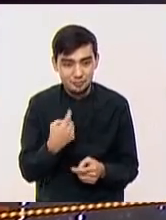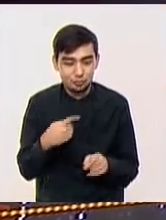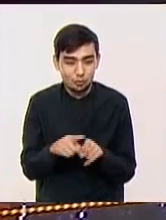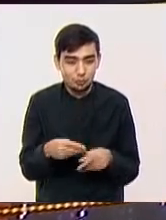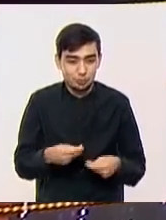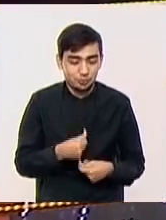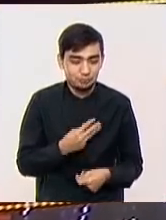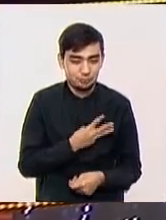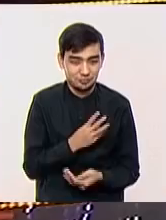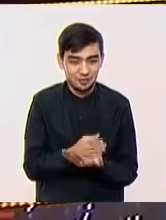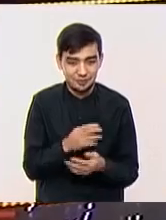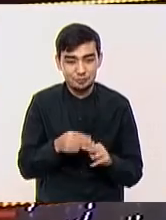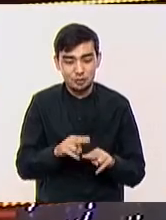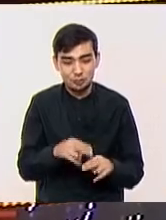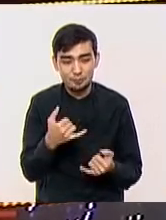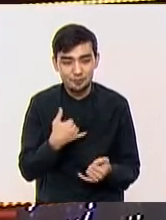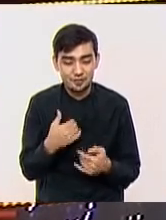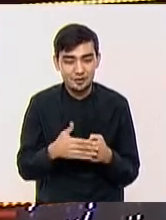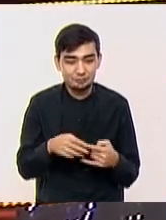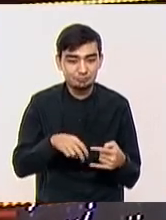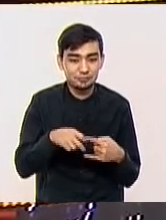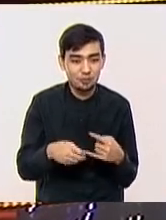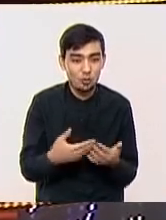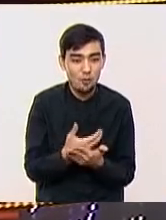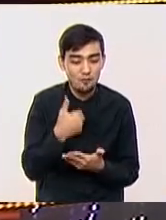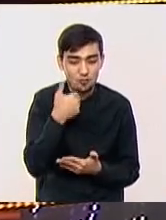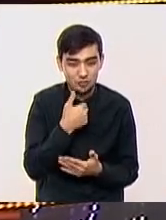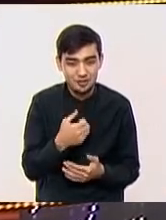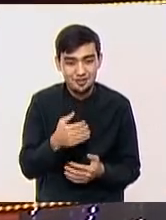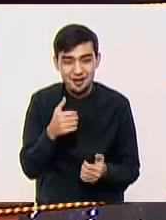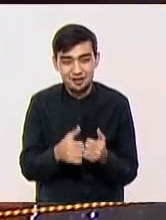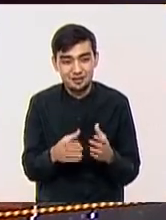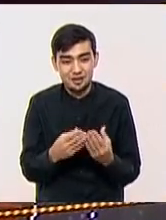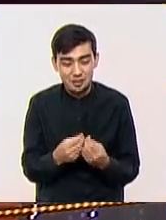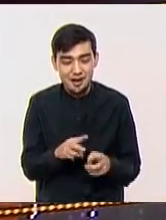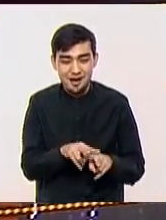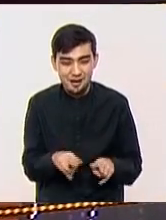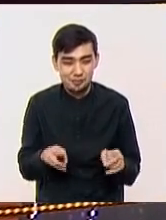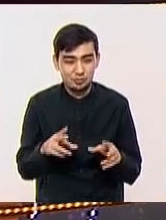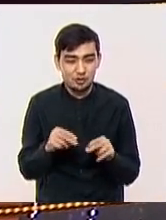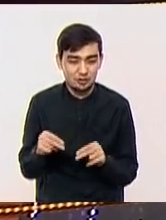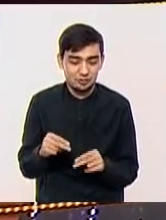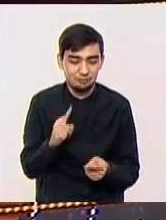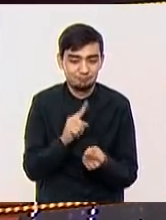қалдық. Ендеше енді есігімізден аттағалы тұрған жаңа жыл әрбір отбасы осындай қуанышпен